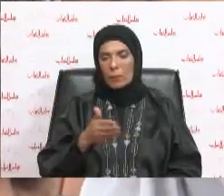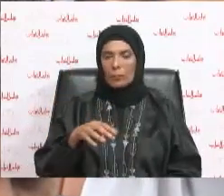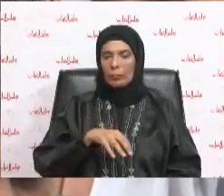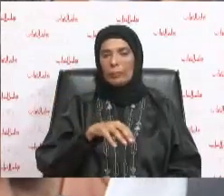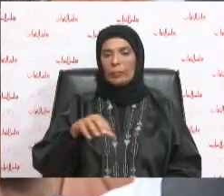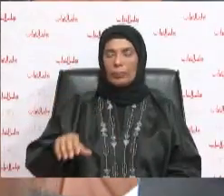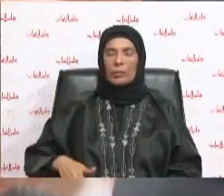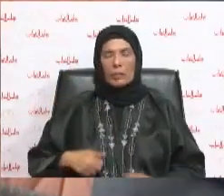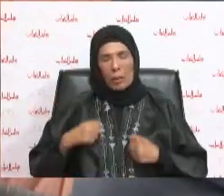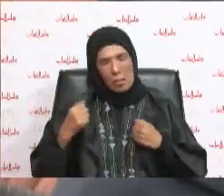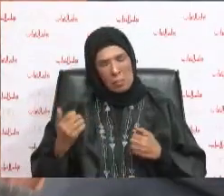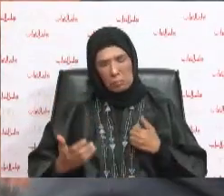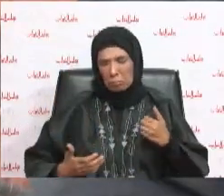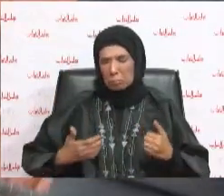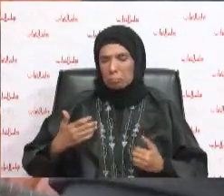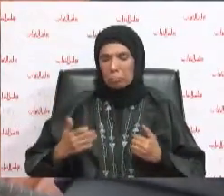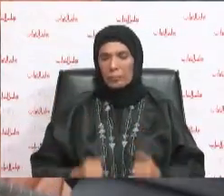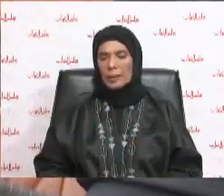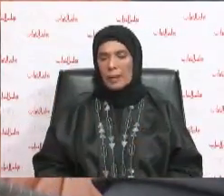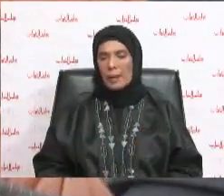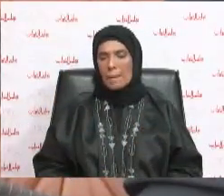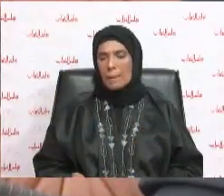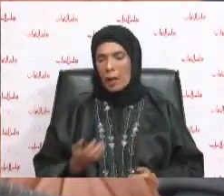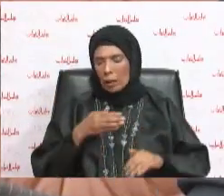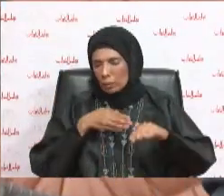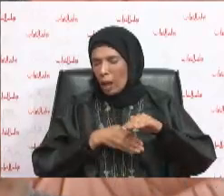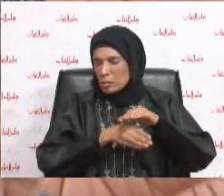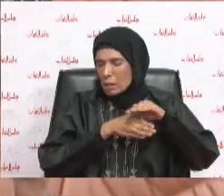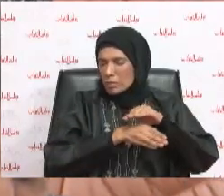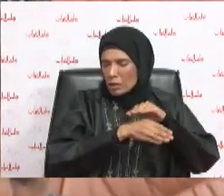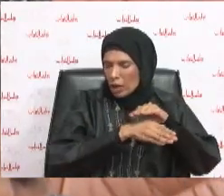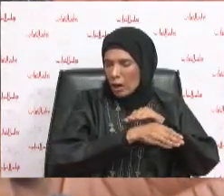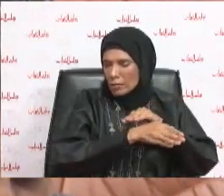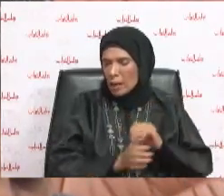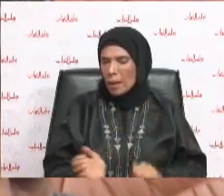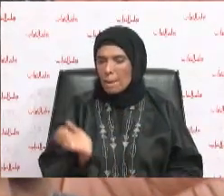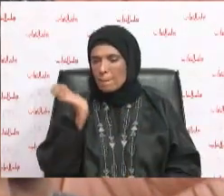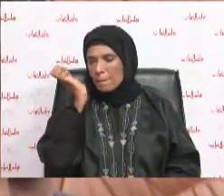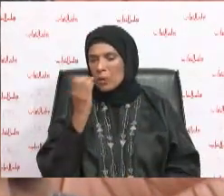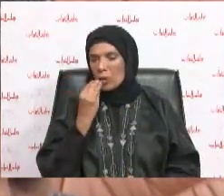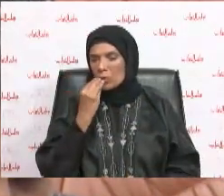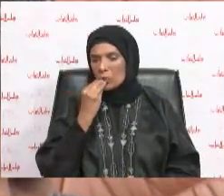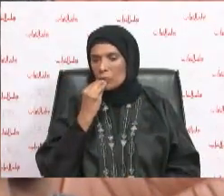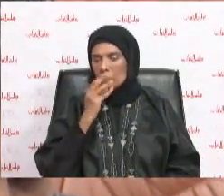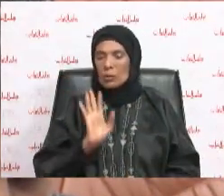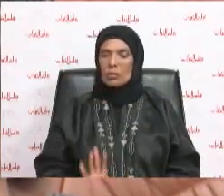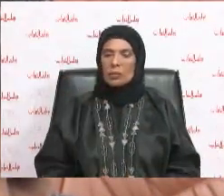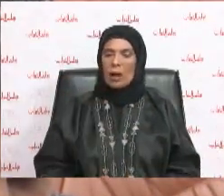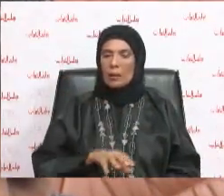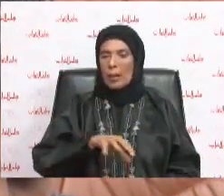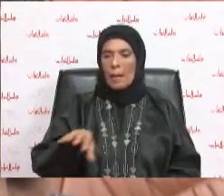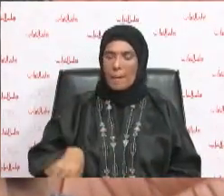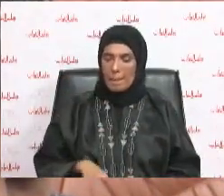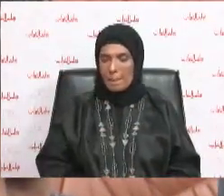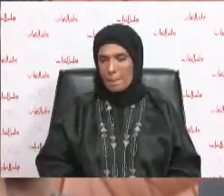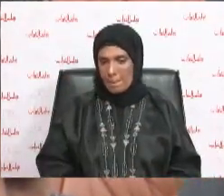كانت تحاول تسد النقص الموجود والاكتفاء فقط لدولها، أكثر يعني